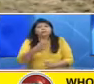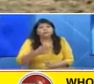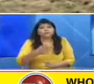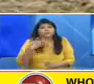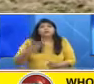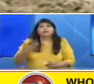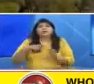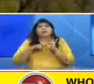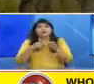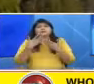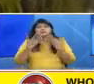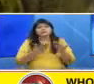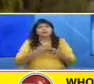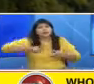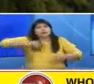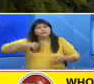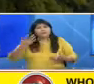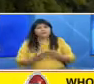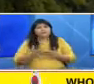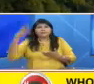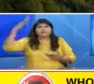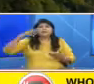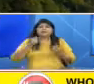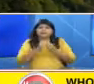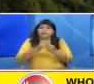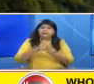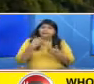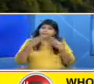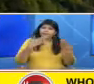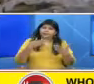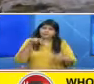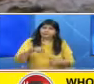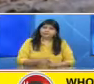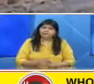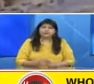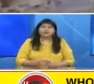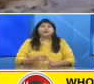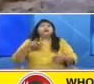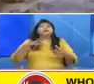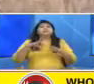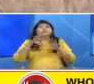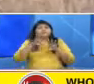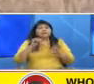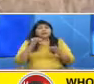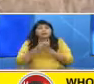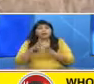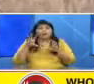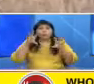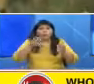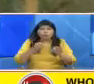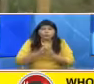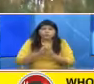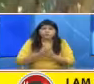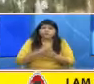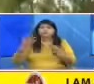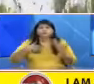लाइफ के विषय में चर्चा करता है, एनवायरनमेंट के संबंध में चर्चा करता है, टाइगर, लायन, जीव सृष्टि। और